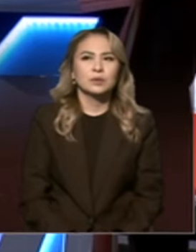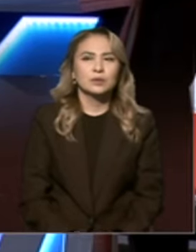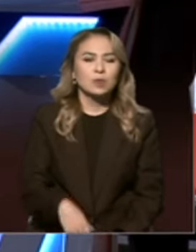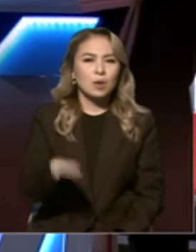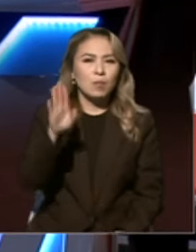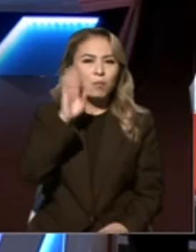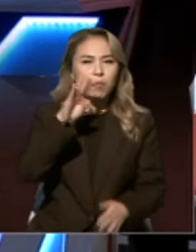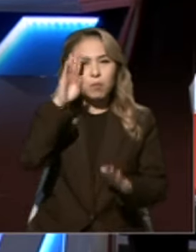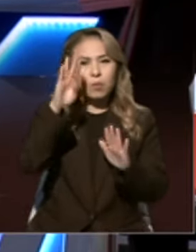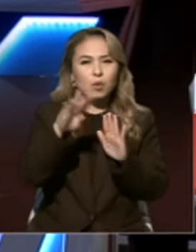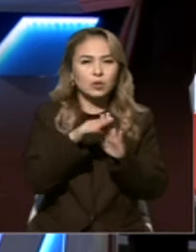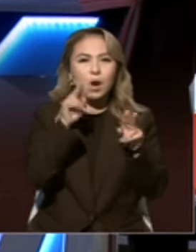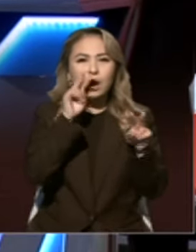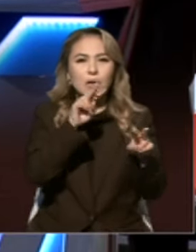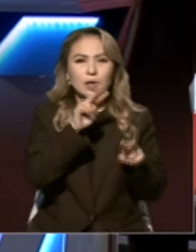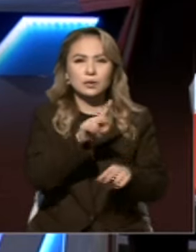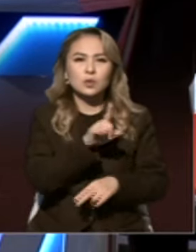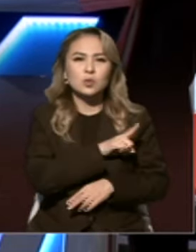водохранный зона дейді ғой.